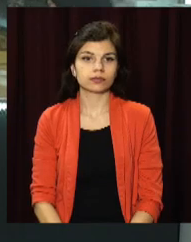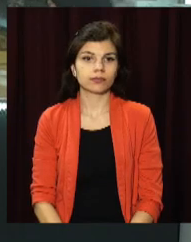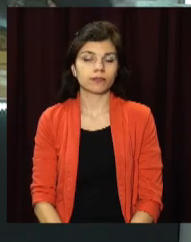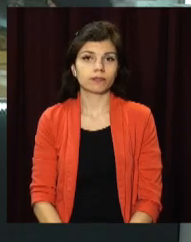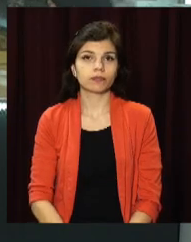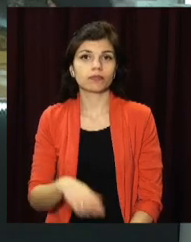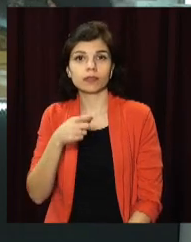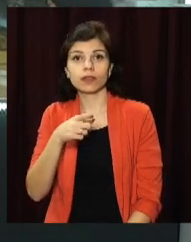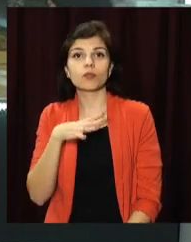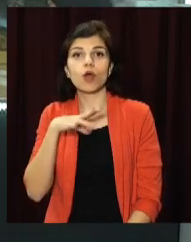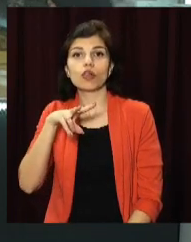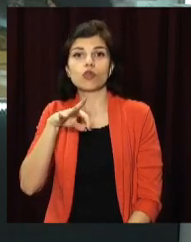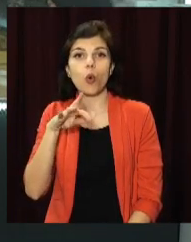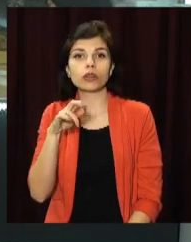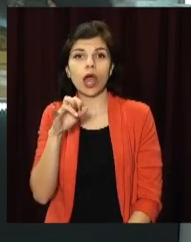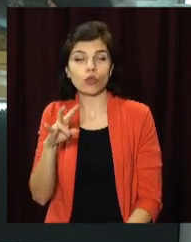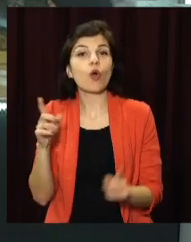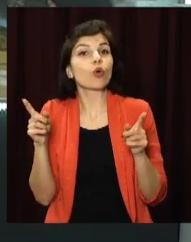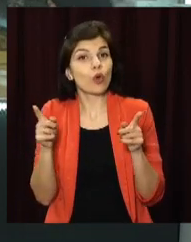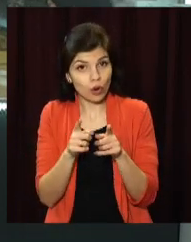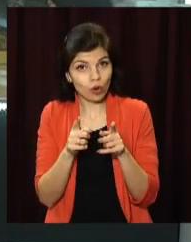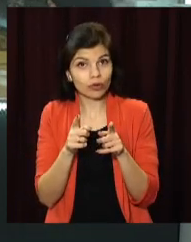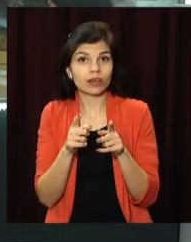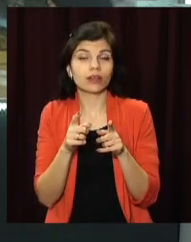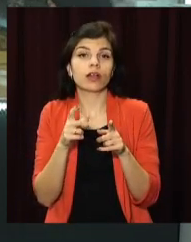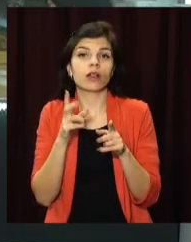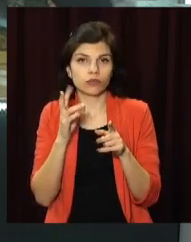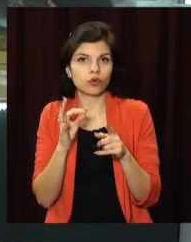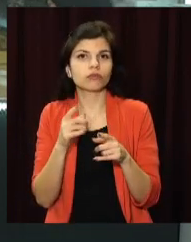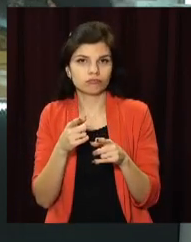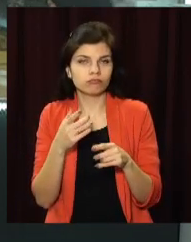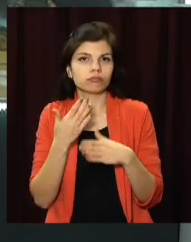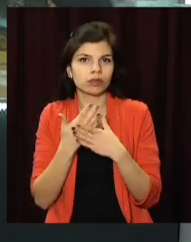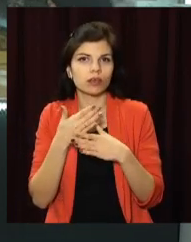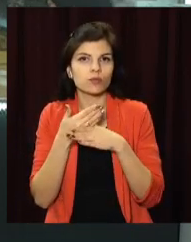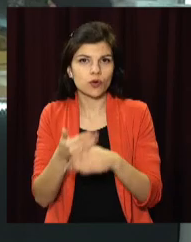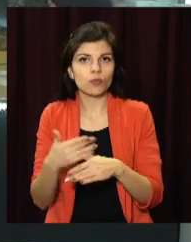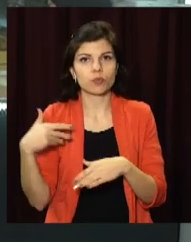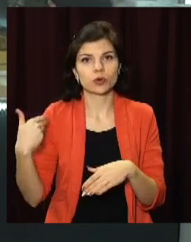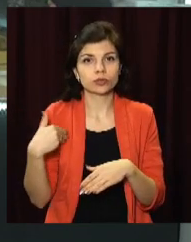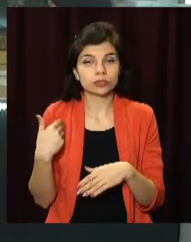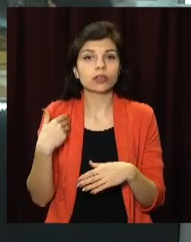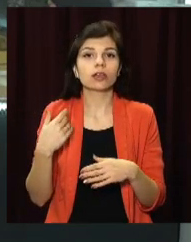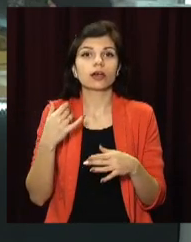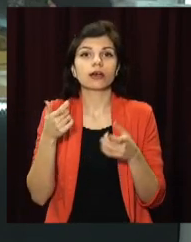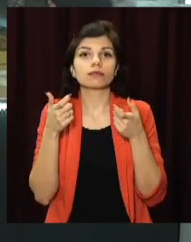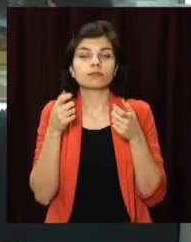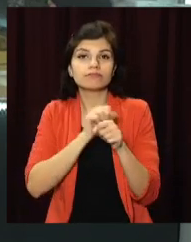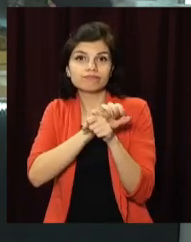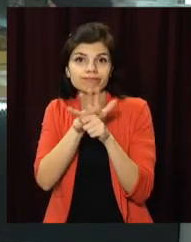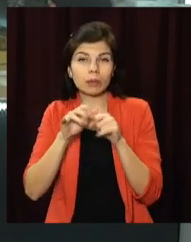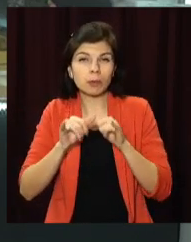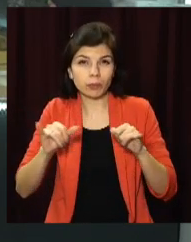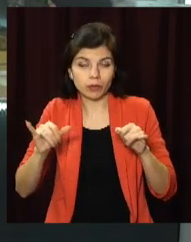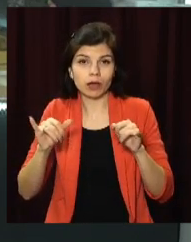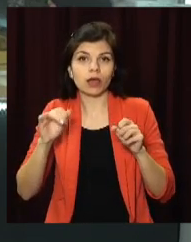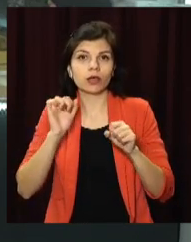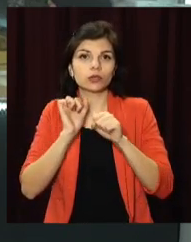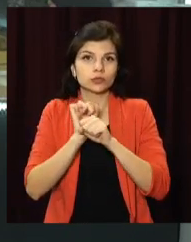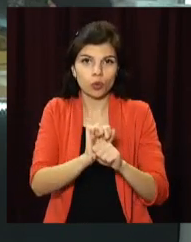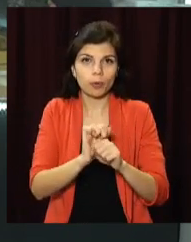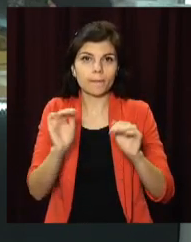Локдаун був ліберальним і коротким, але він спрацював. Поширення ковідної інфекції в нашій країні вдалося призупинити. Про це заявили у